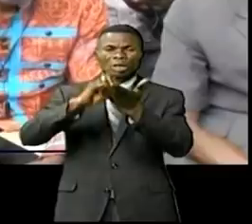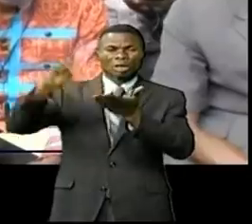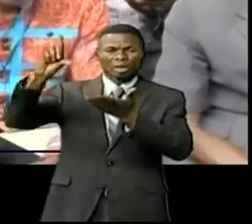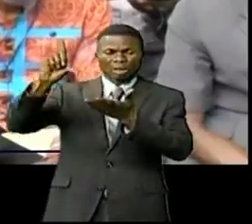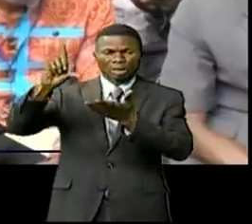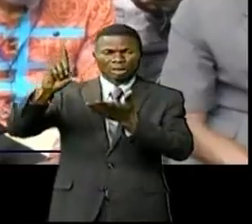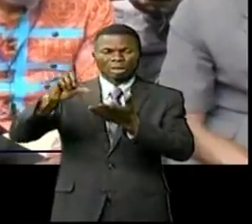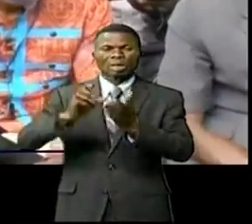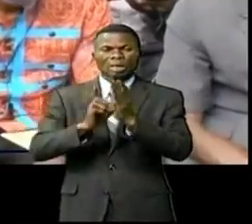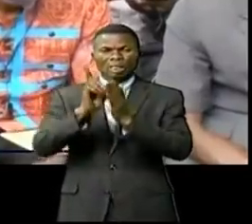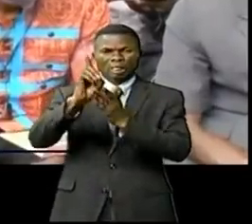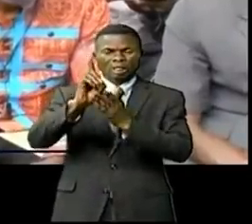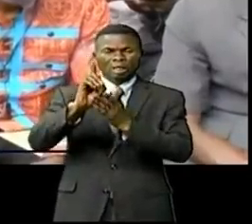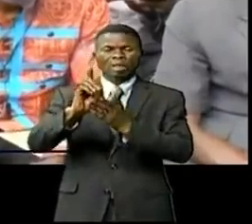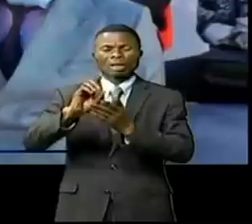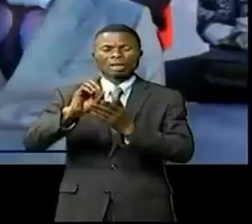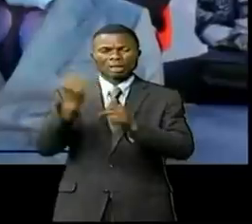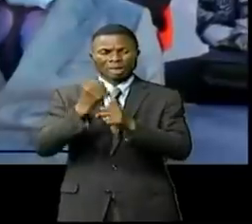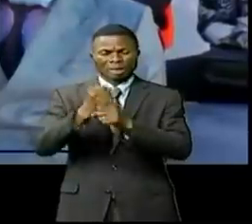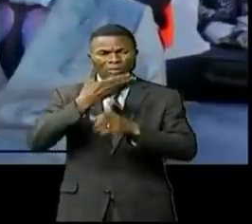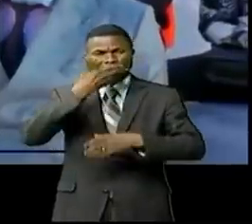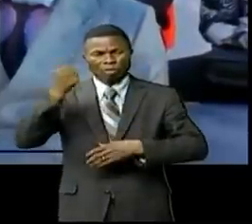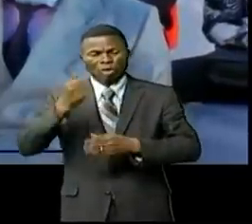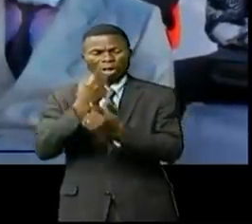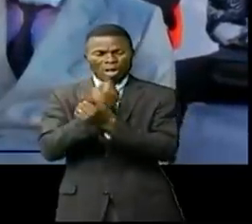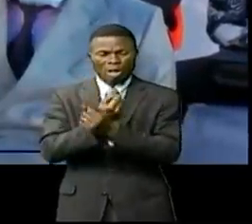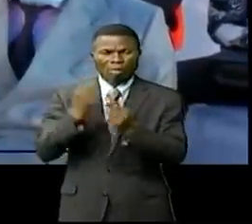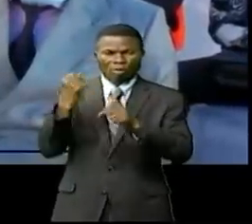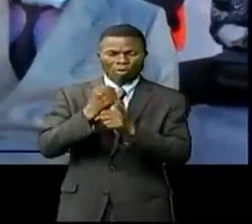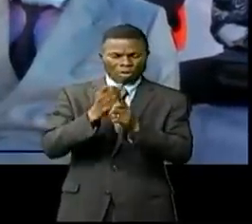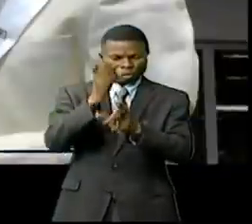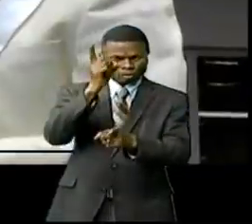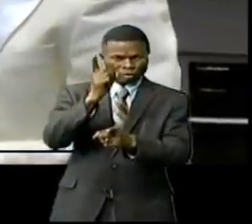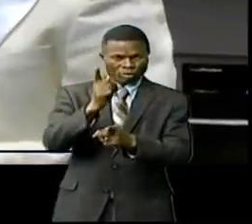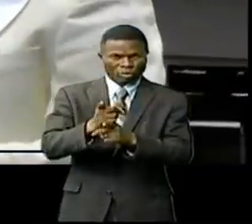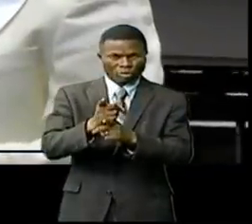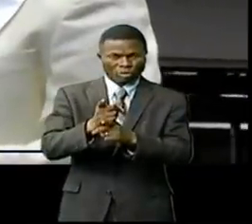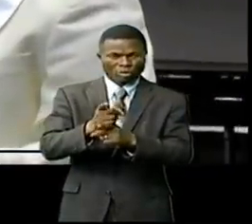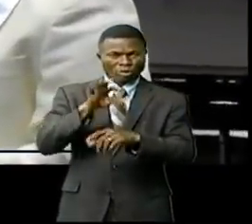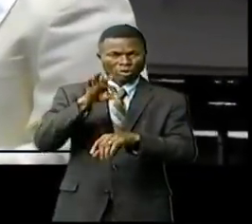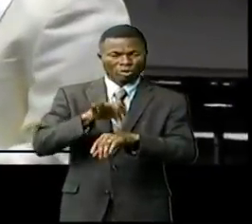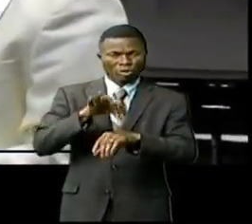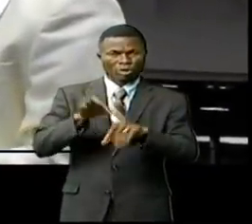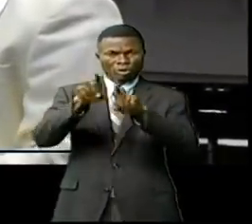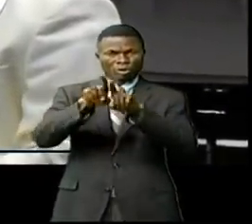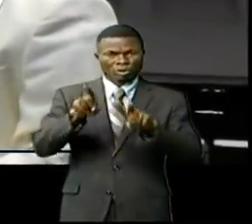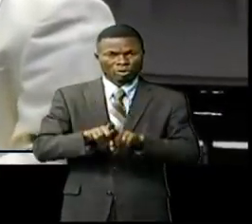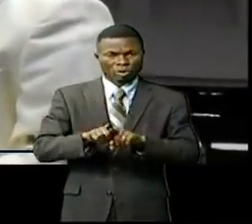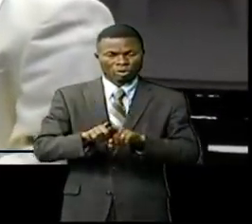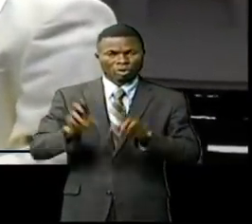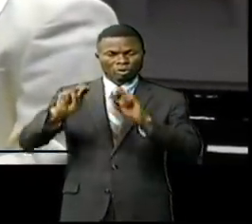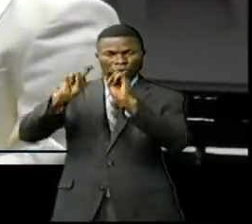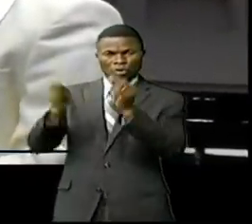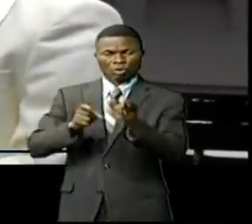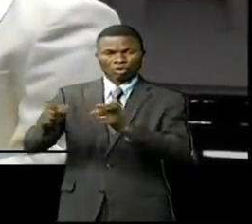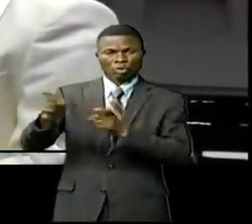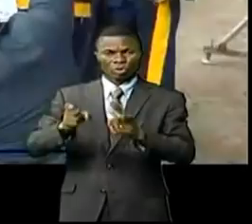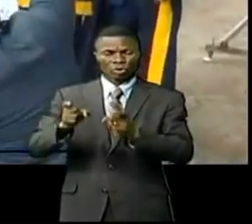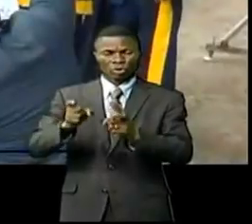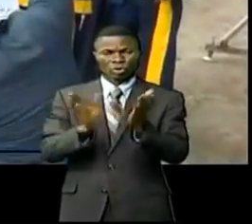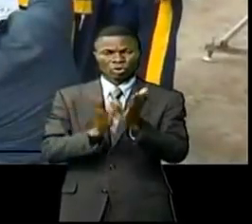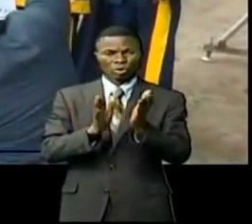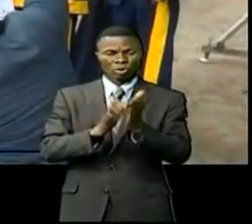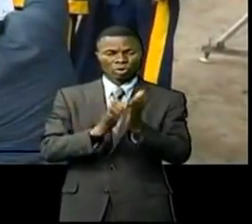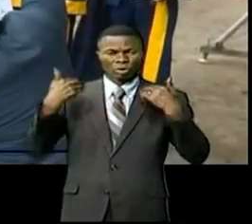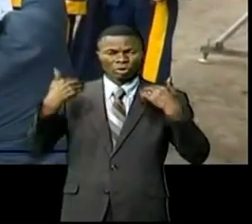la culture de la méritocratie et de l'amour du travail bien fait. Occasion aussi pour la filière de gestion des institutions de